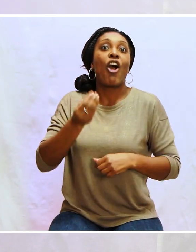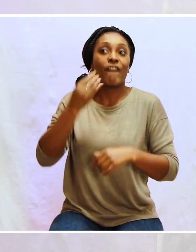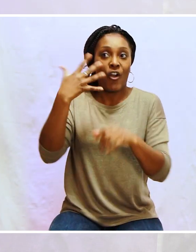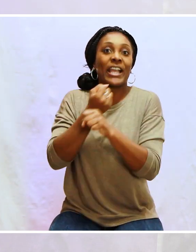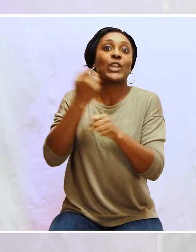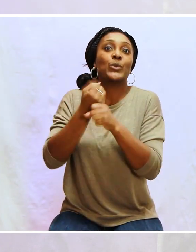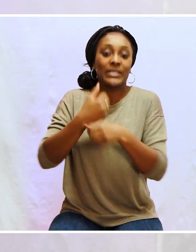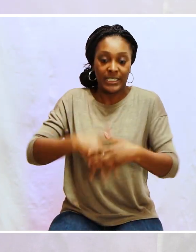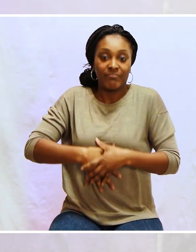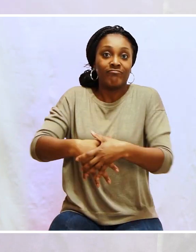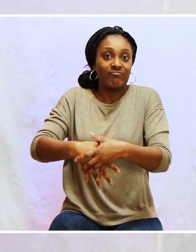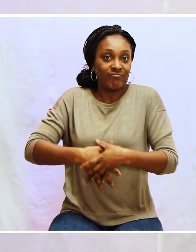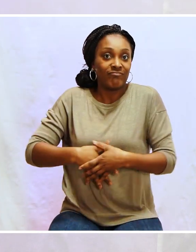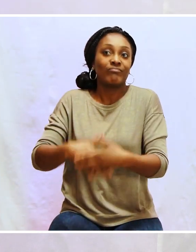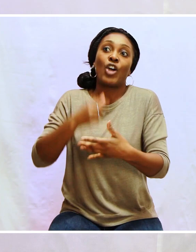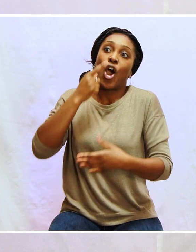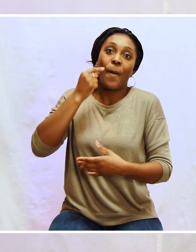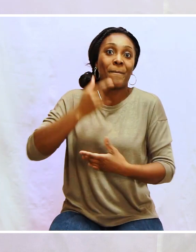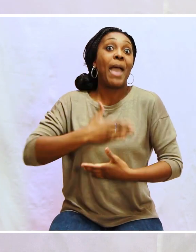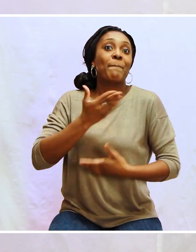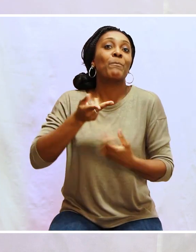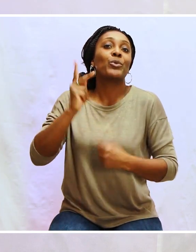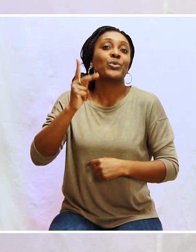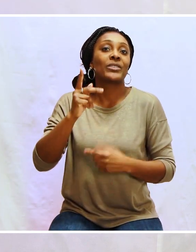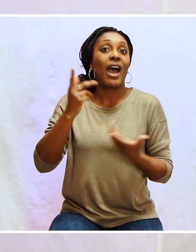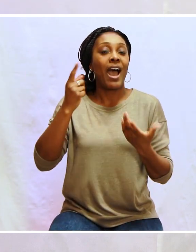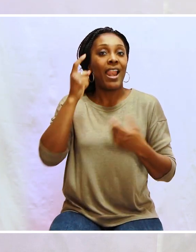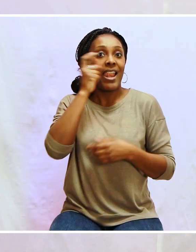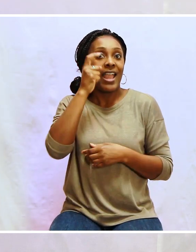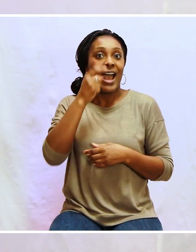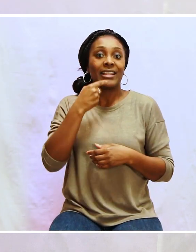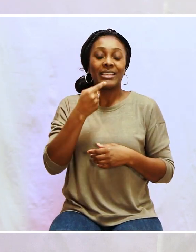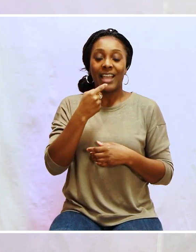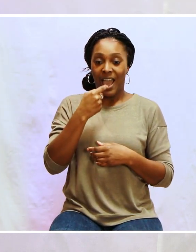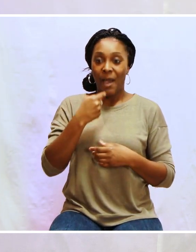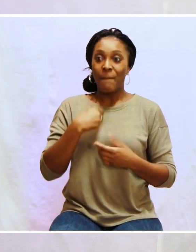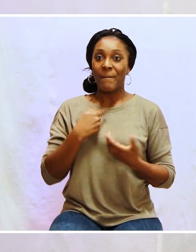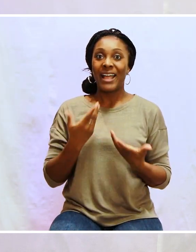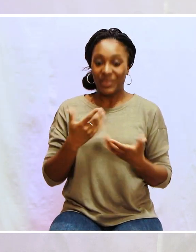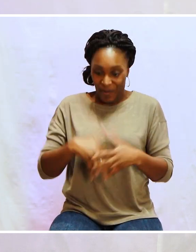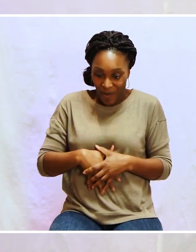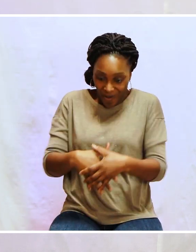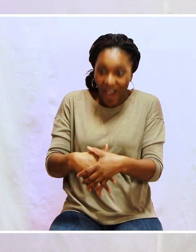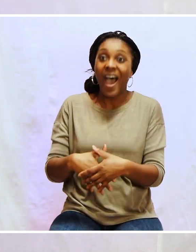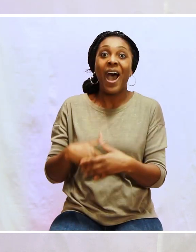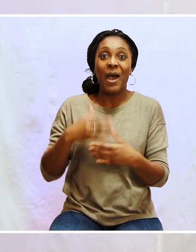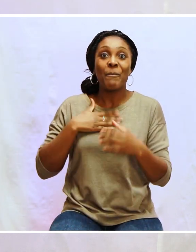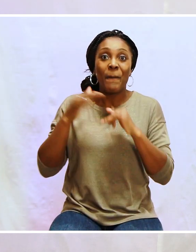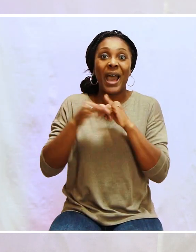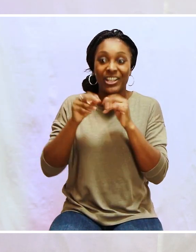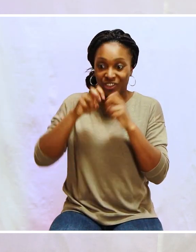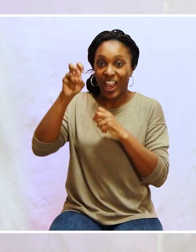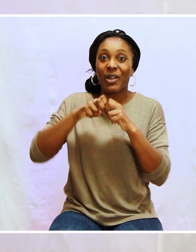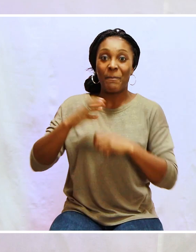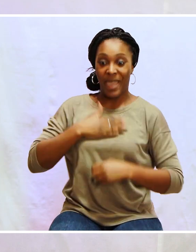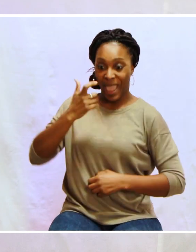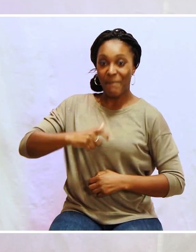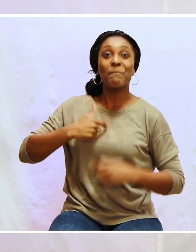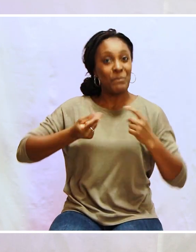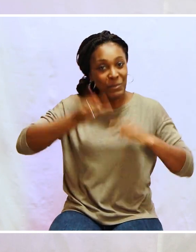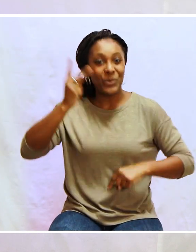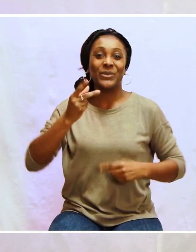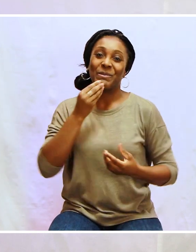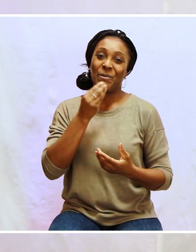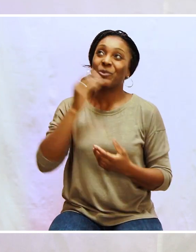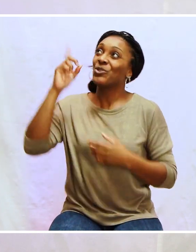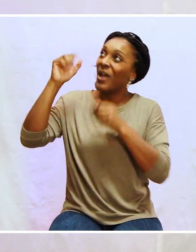avoir des enfants. Et donc elle, dans son esprit, elle se dit, eh bien maintenant ses yeux vont voir que moi je suis une femme bénie, que Dieu est avec moi, et tout ce que